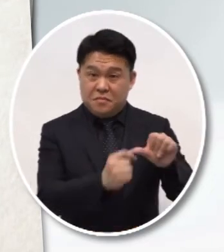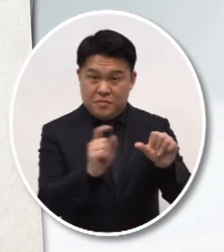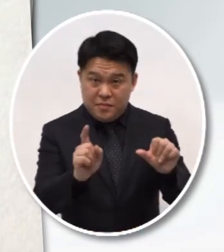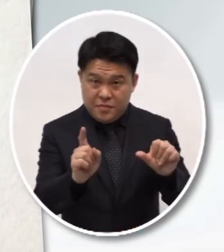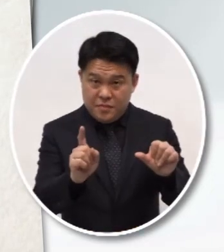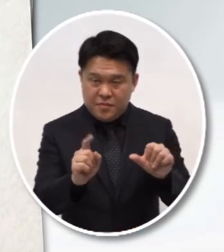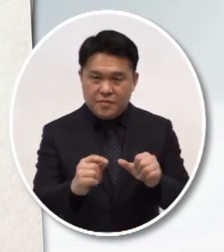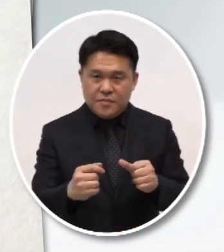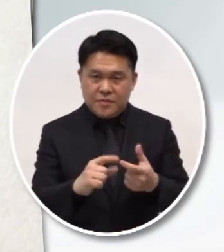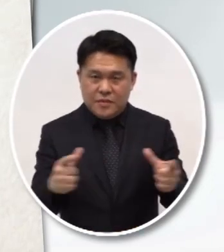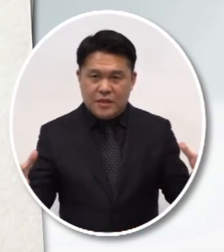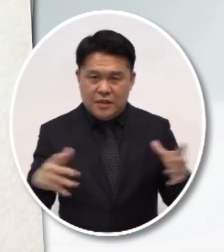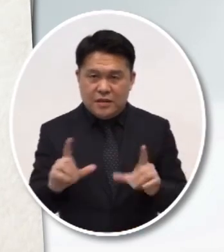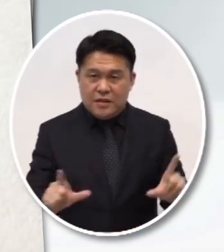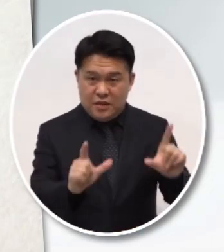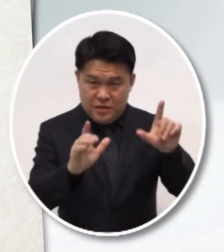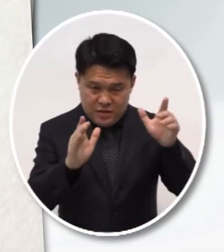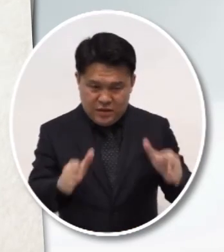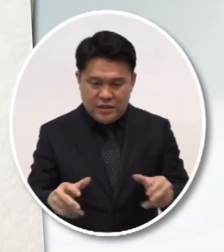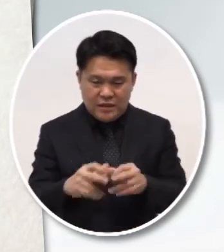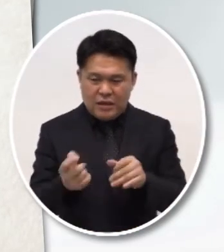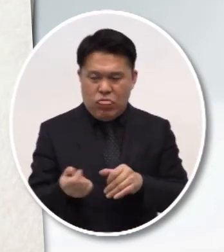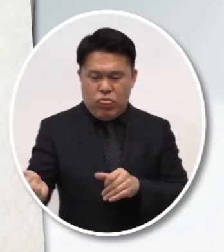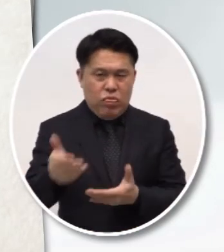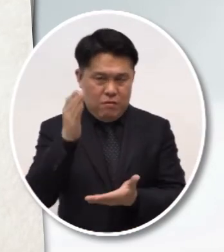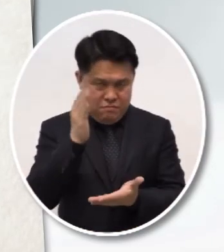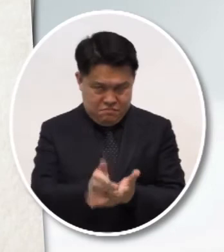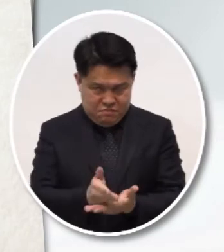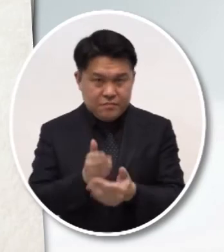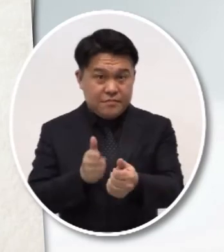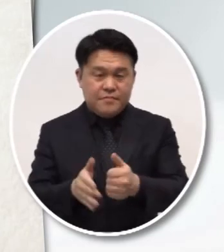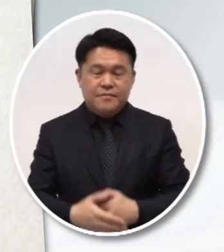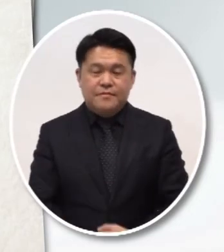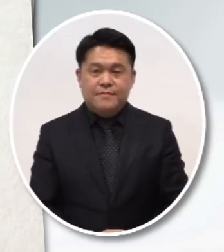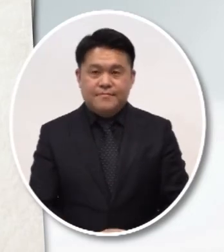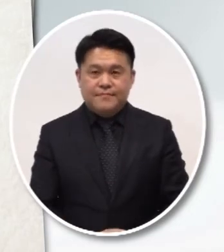다섯째, 단체 생활에서 장애인을 소외시키지 마세요.